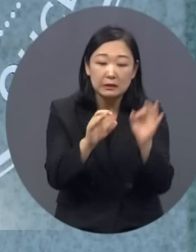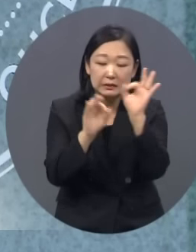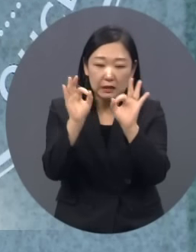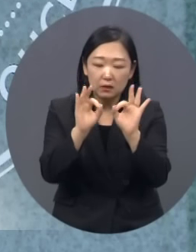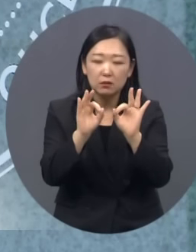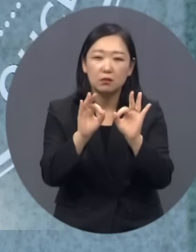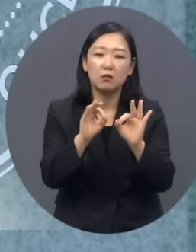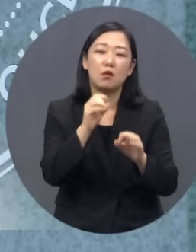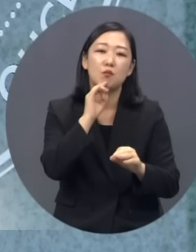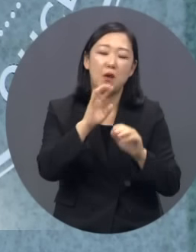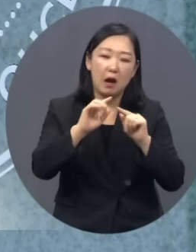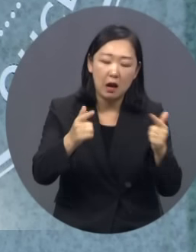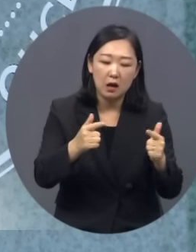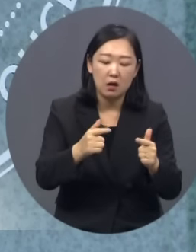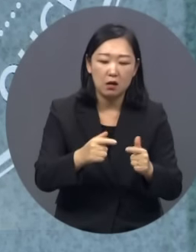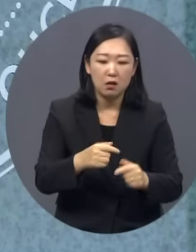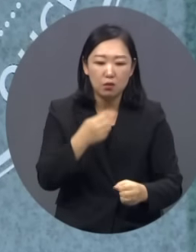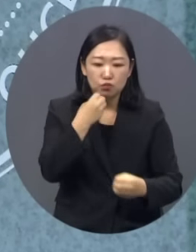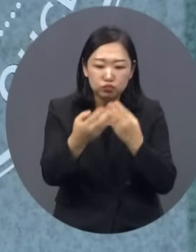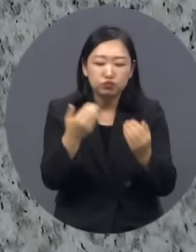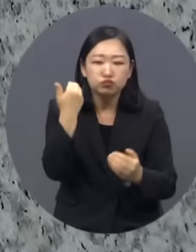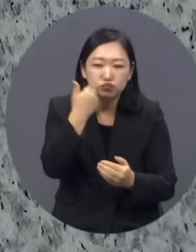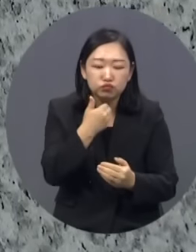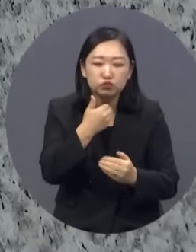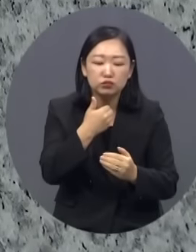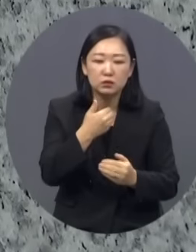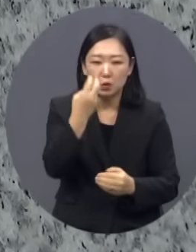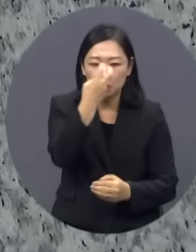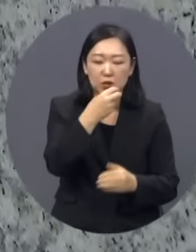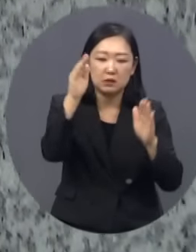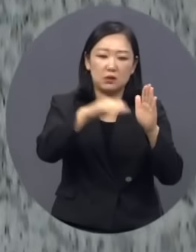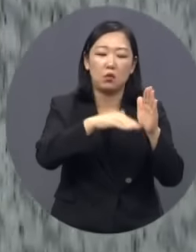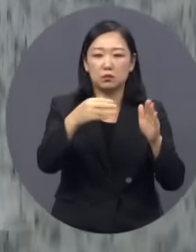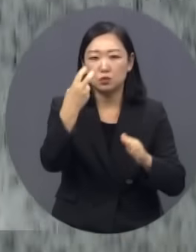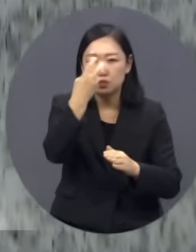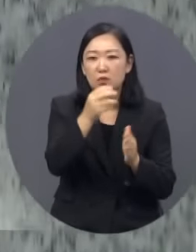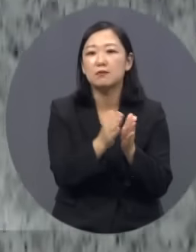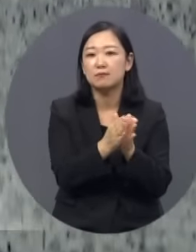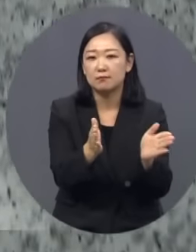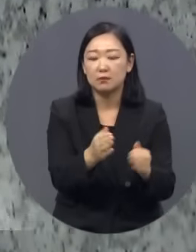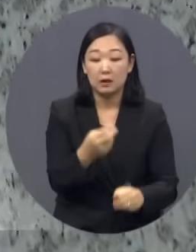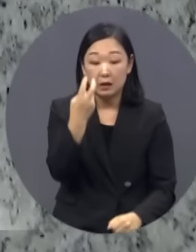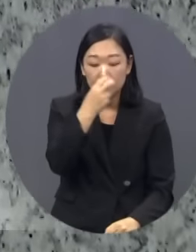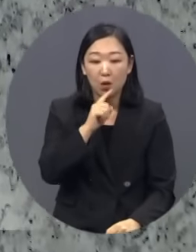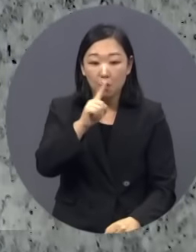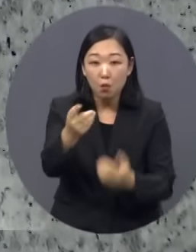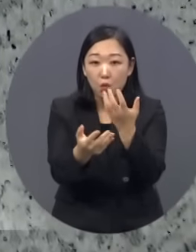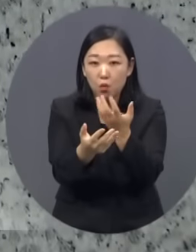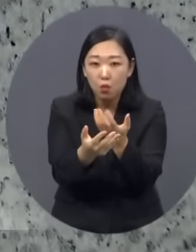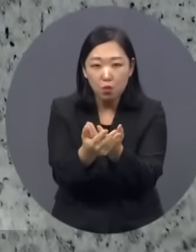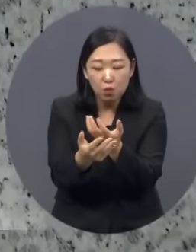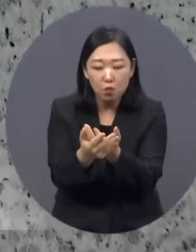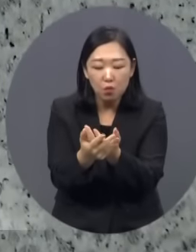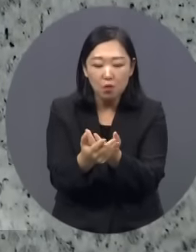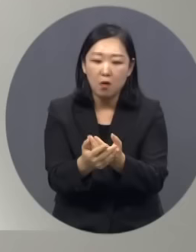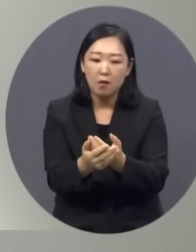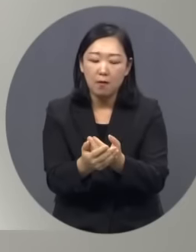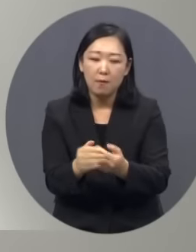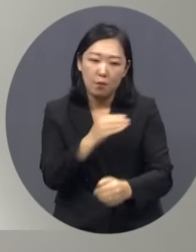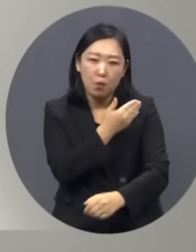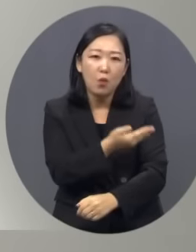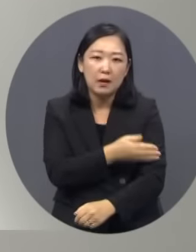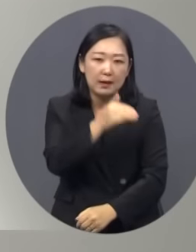사법 처리하는 정식 수사에 돌입한 겁니다 취재 결과 경찰은 감사보고서 문서에 접근 권한이 있는